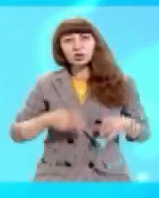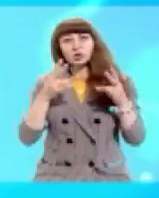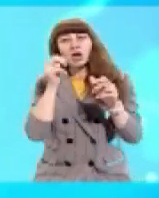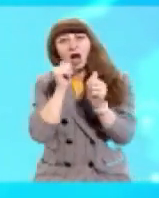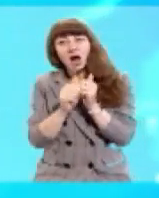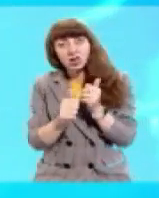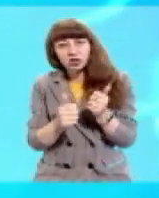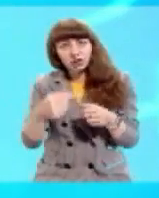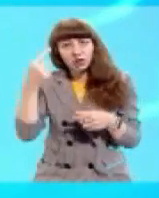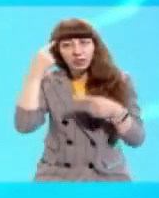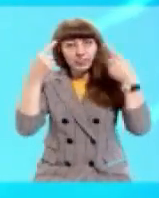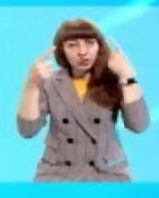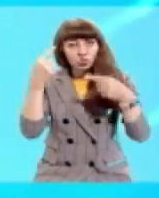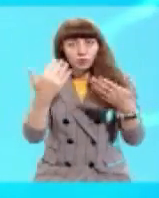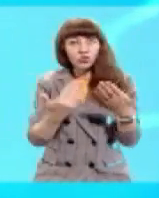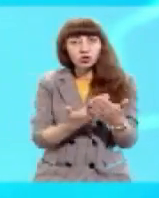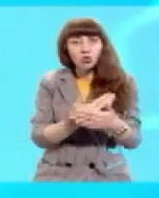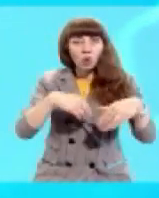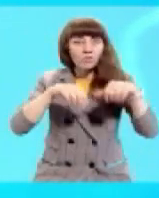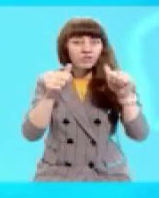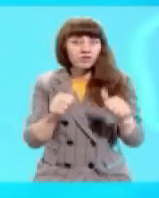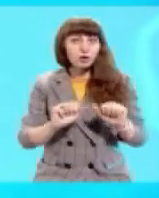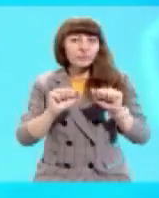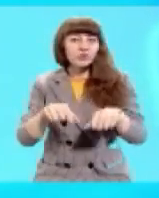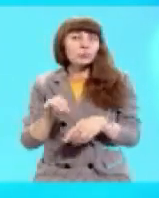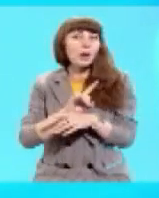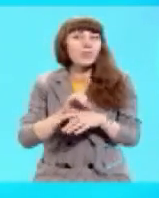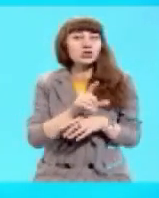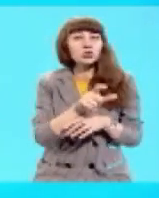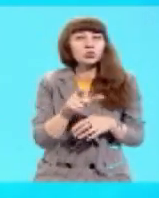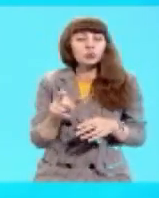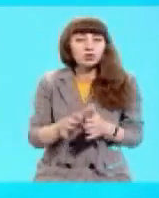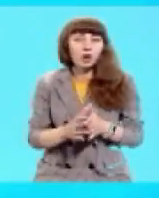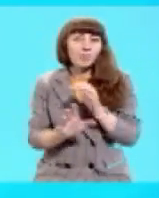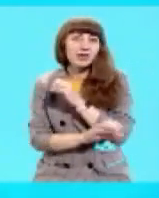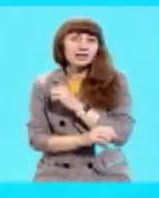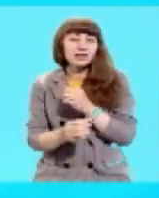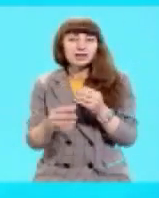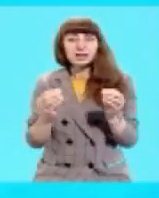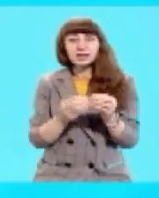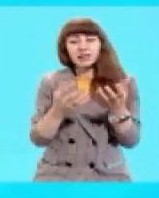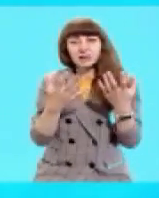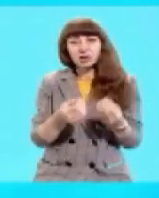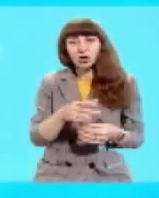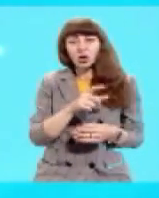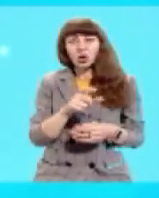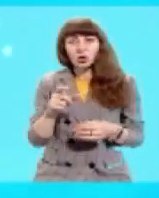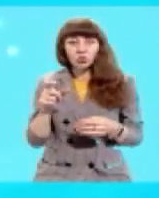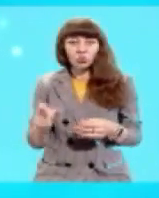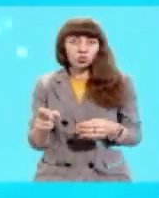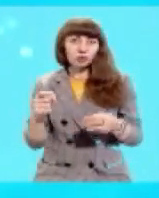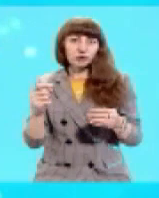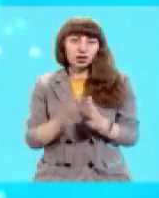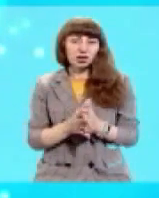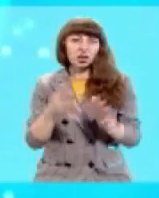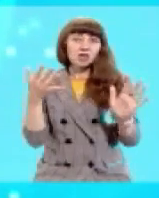айтып, кезекті рет дабыл қағуда. Тек қана соңғы 10 күнде облыс тұрғындары 50 миллион теңгеден астам қаражаттарын алаяқтардың